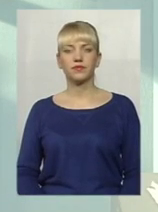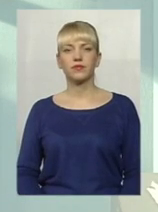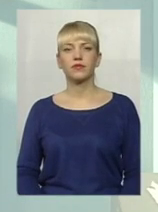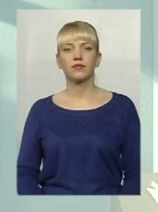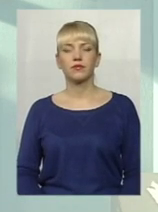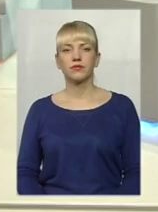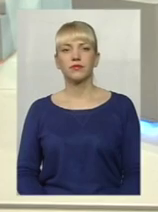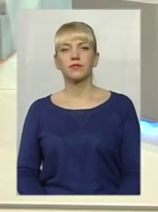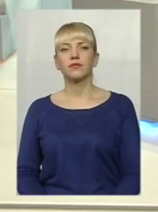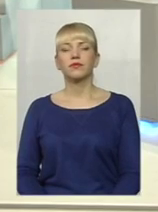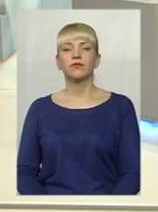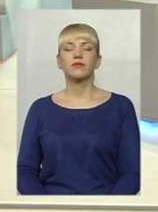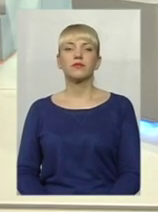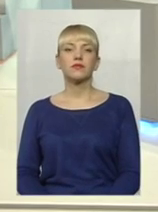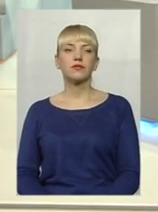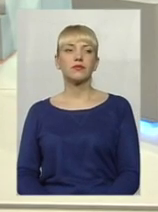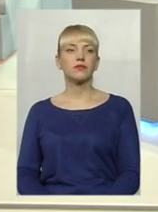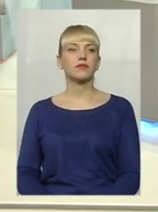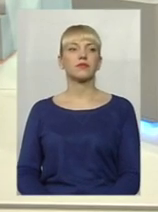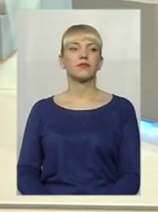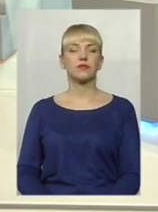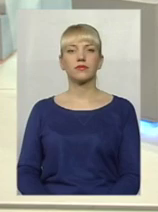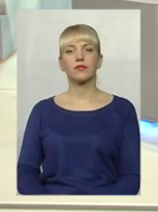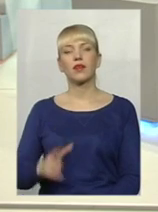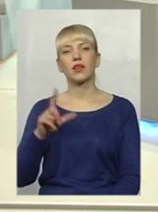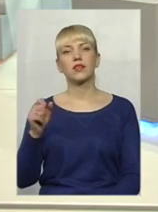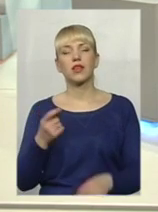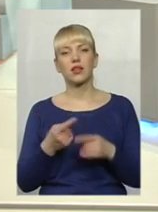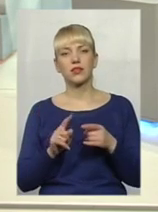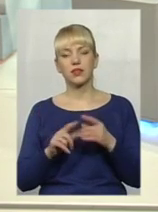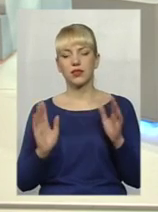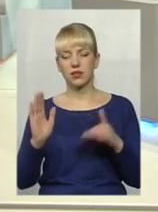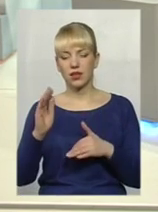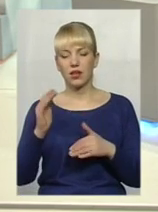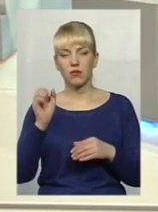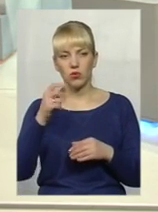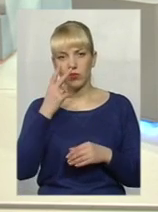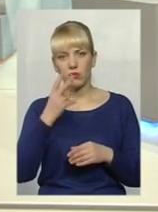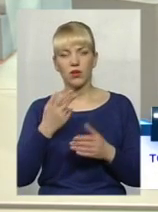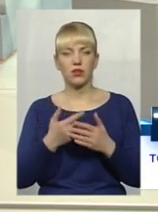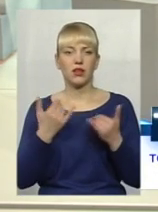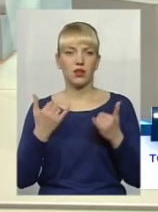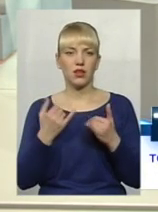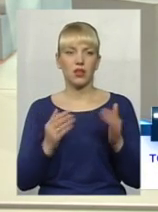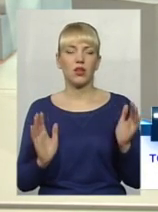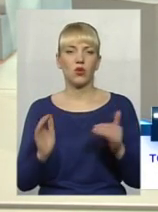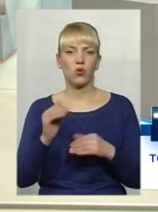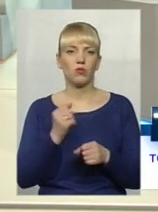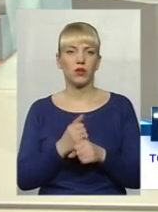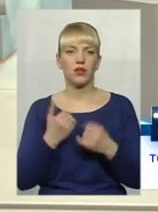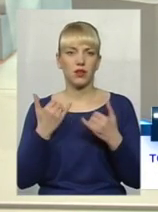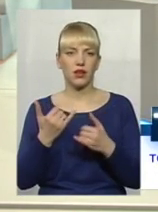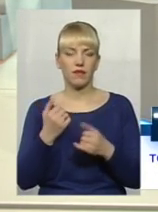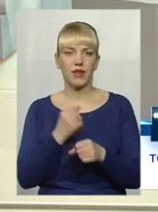Пані Ольго, власне, за ці от скриньки можна побачити нині в різноманітних установах коробки для відпрацьованих